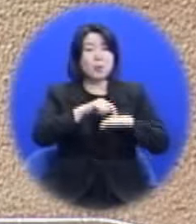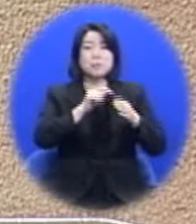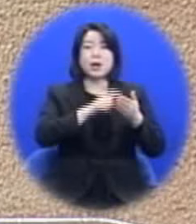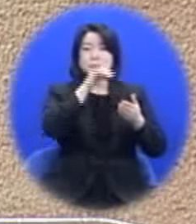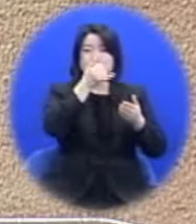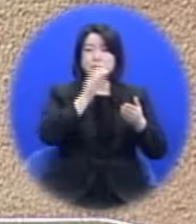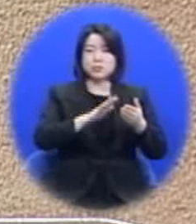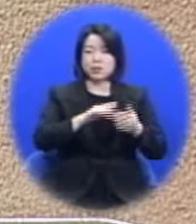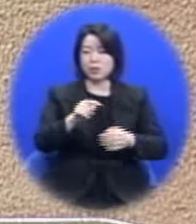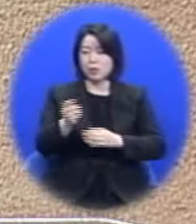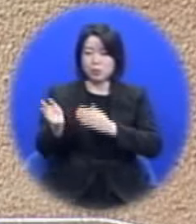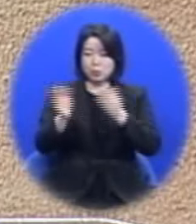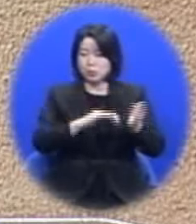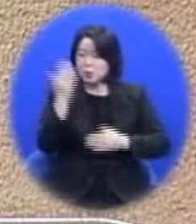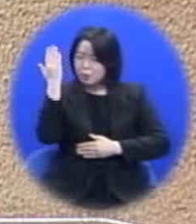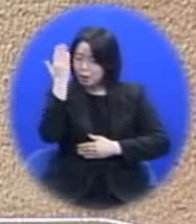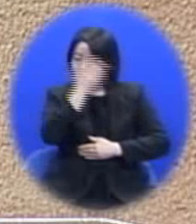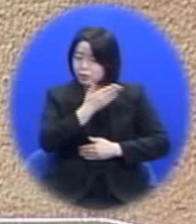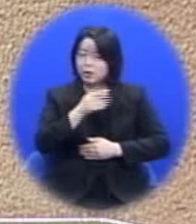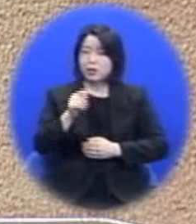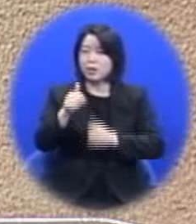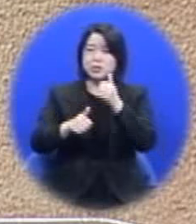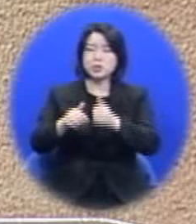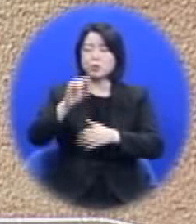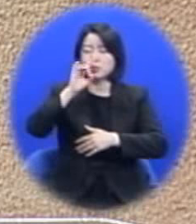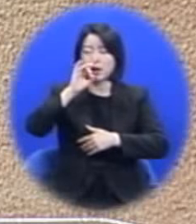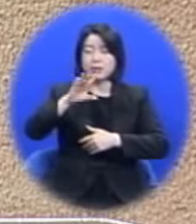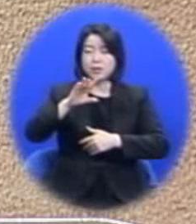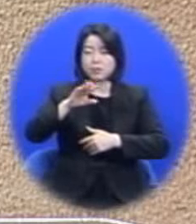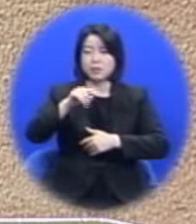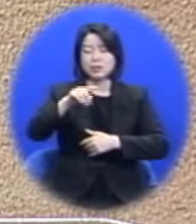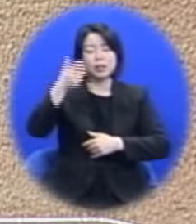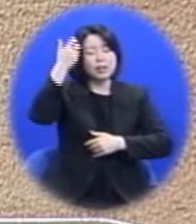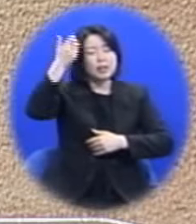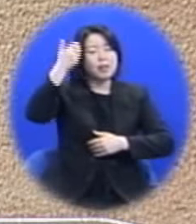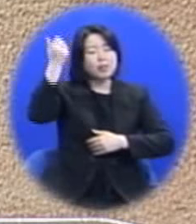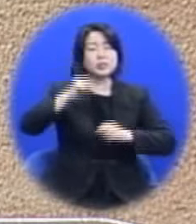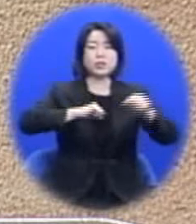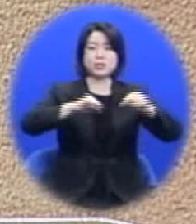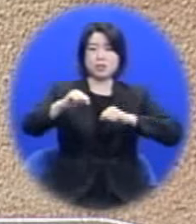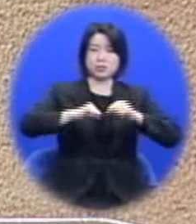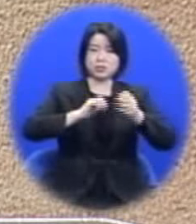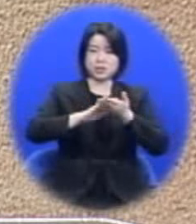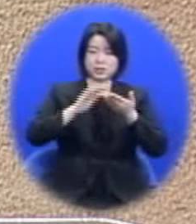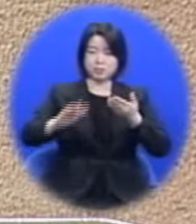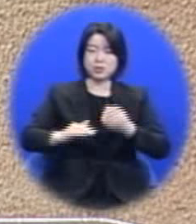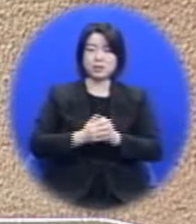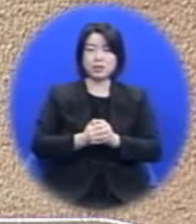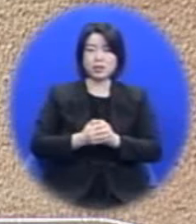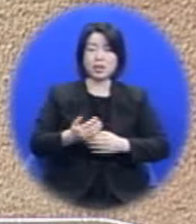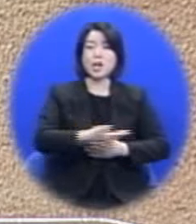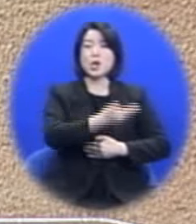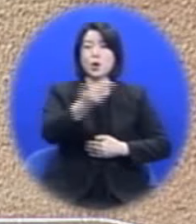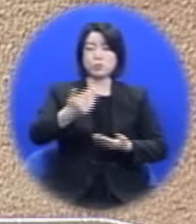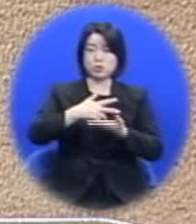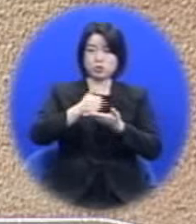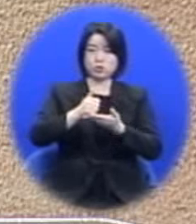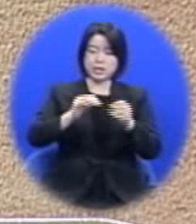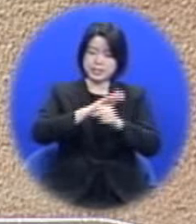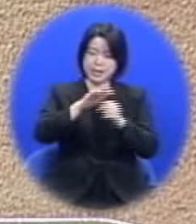시험이 안 되는 이게 참 영적인 역사인 거죠. 여러분이 주님과 사랑에 빠지기